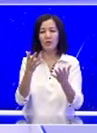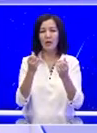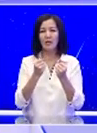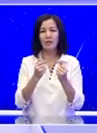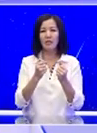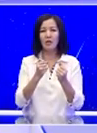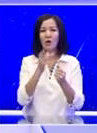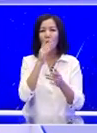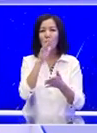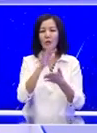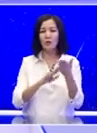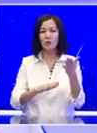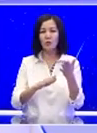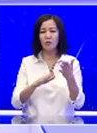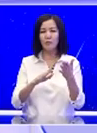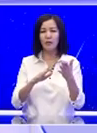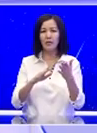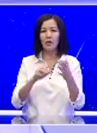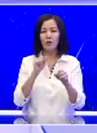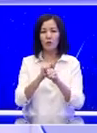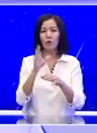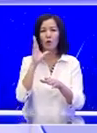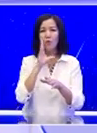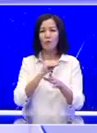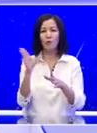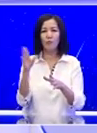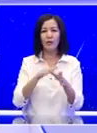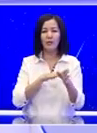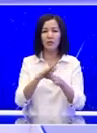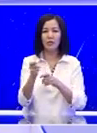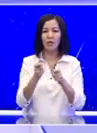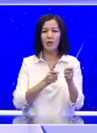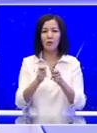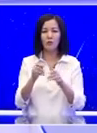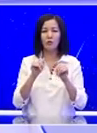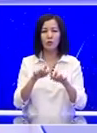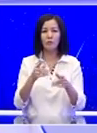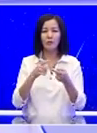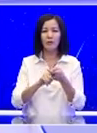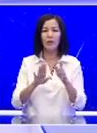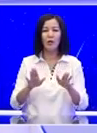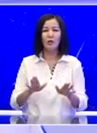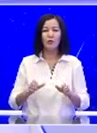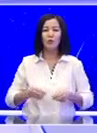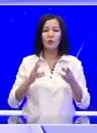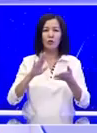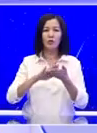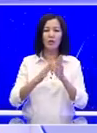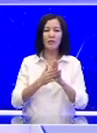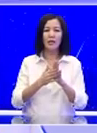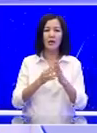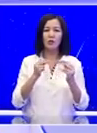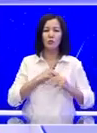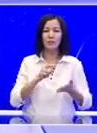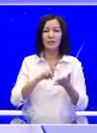созылып, я болмаса қысқаруы мүмкін. Барлығы жергілікті атқарушы органдар шешіміне байланысты. Ал төтінші жағдайда жұмысынан айырылып